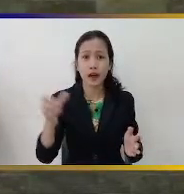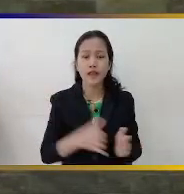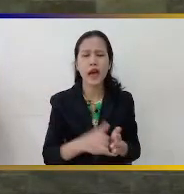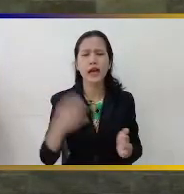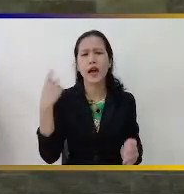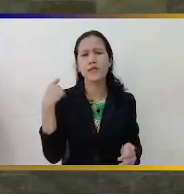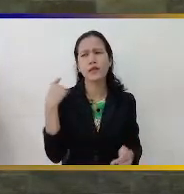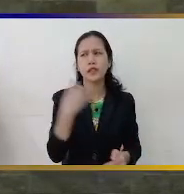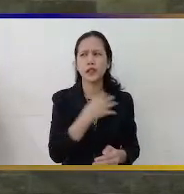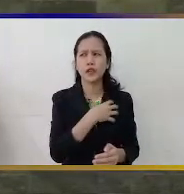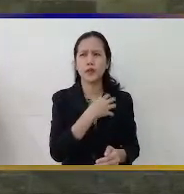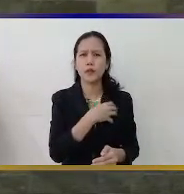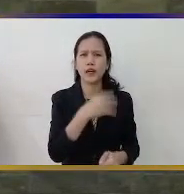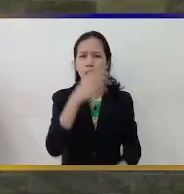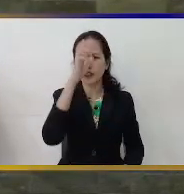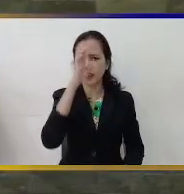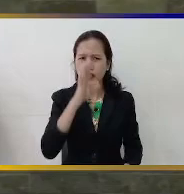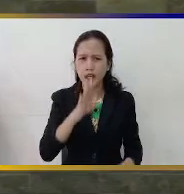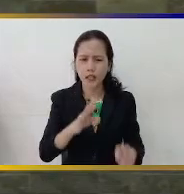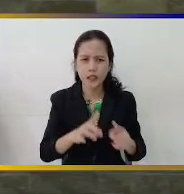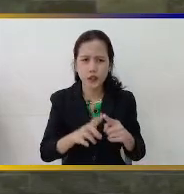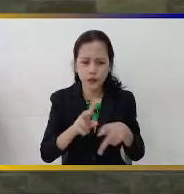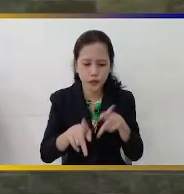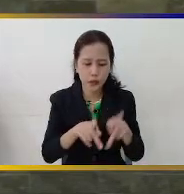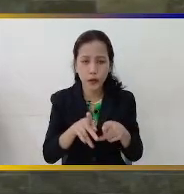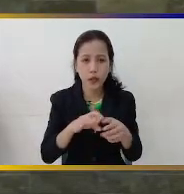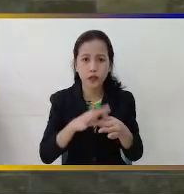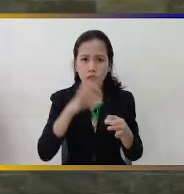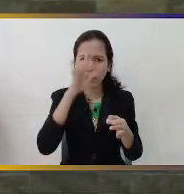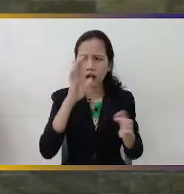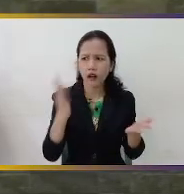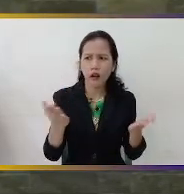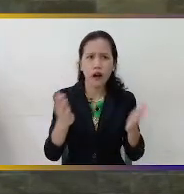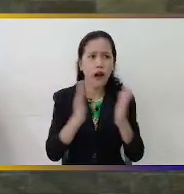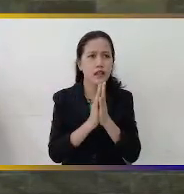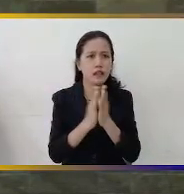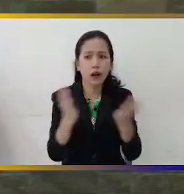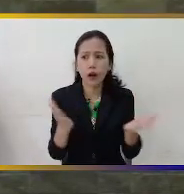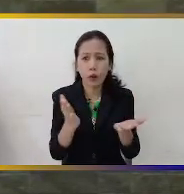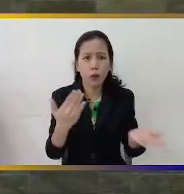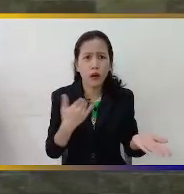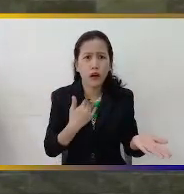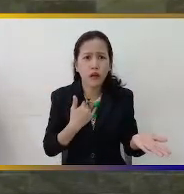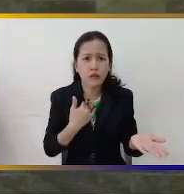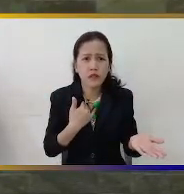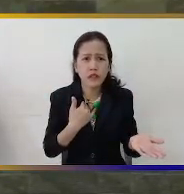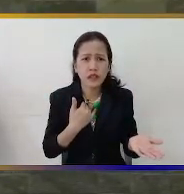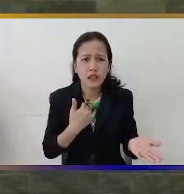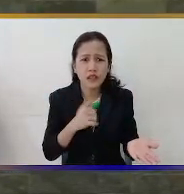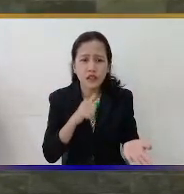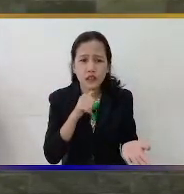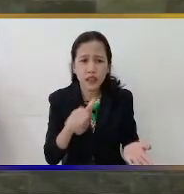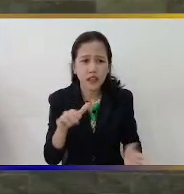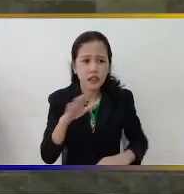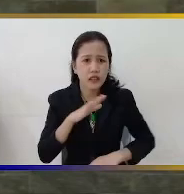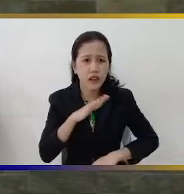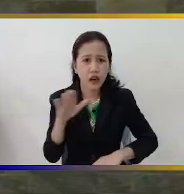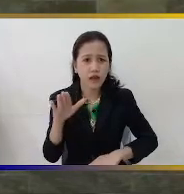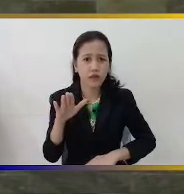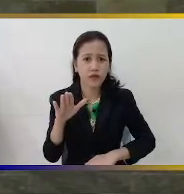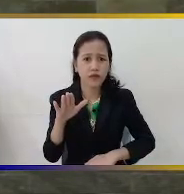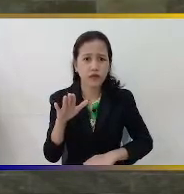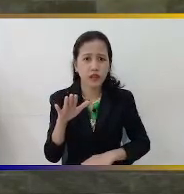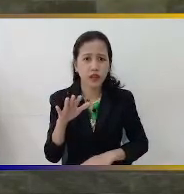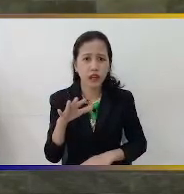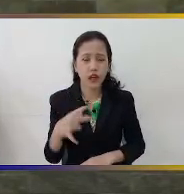complaint ang Diyos sa kanila. Na tinatanong ng Diyos, ano ang nagawa, saan ako nagkulang, samantalang kayo ay pinalaya ko